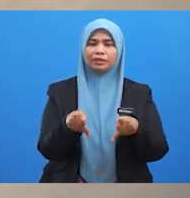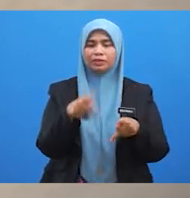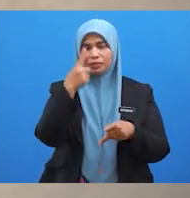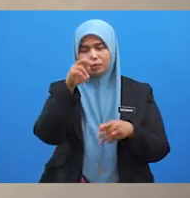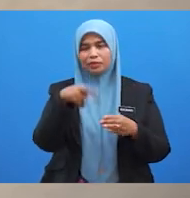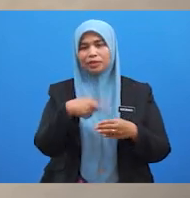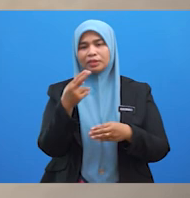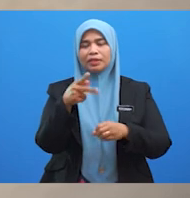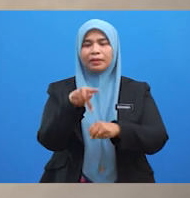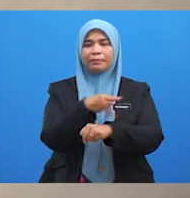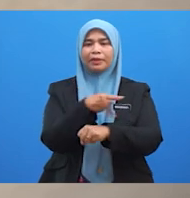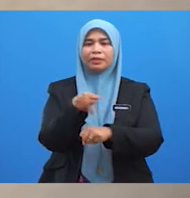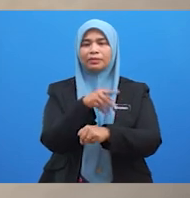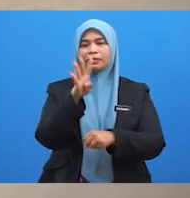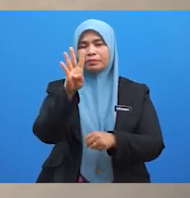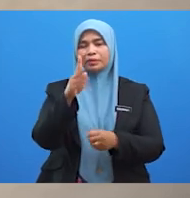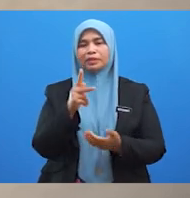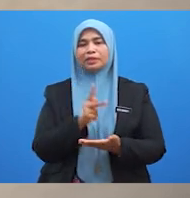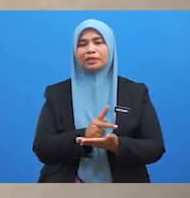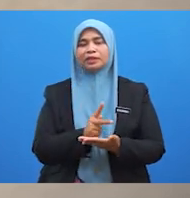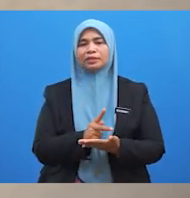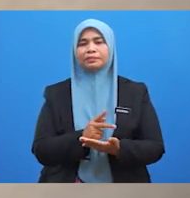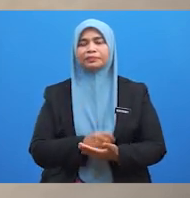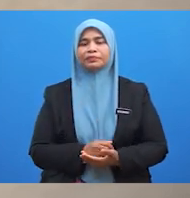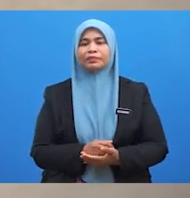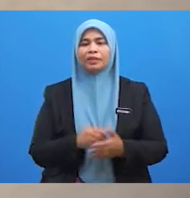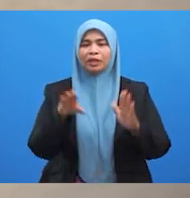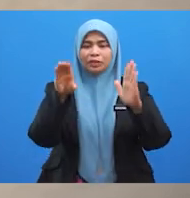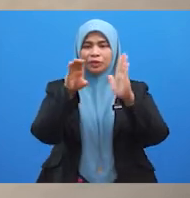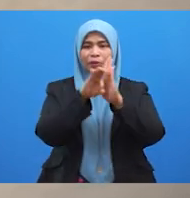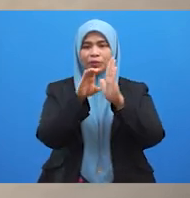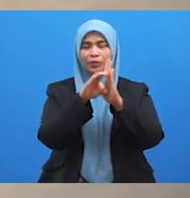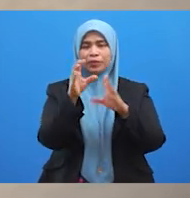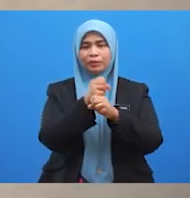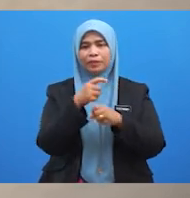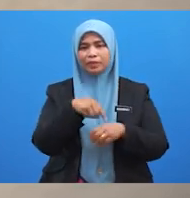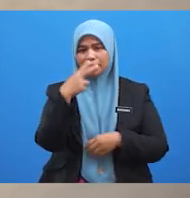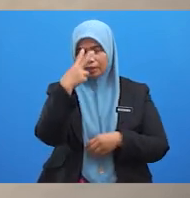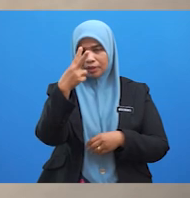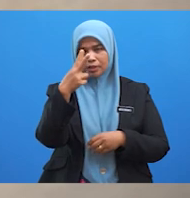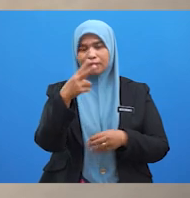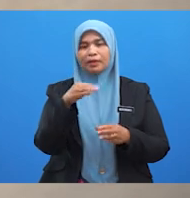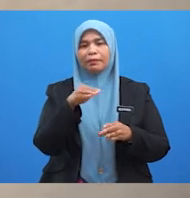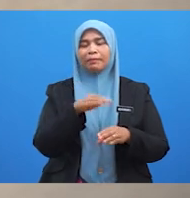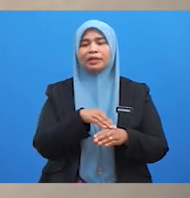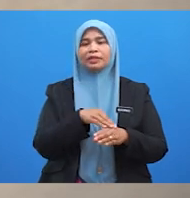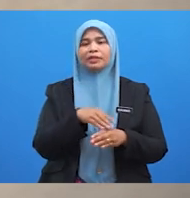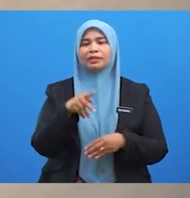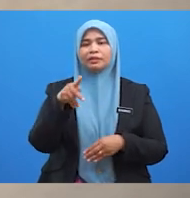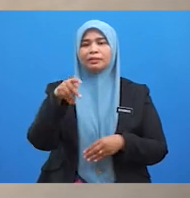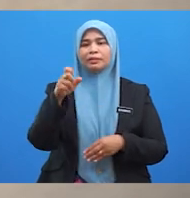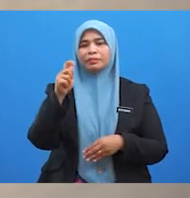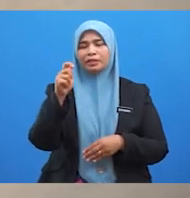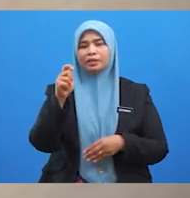menghasilkan pantun empat kerat. Contoh dapat dilihat pada peta bulatan